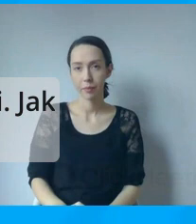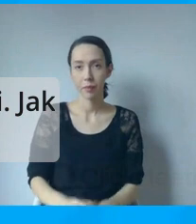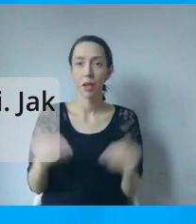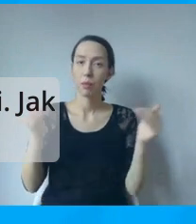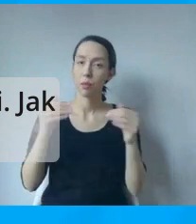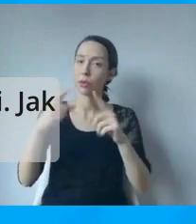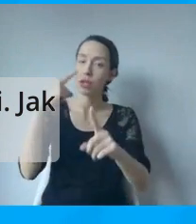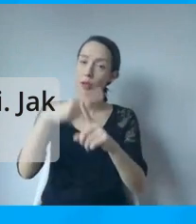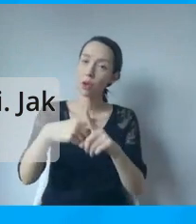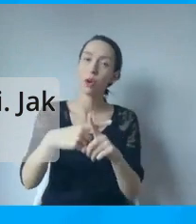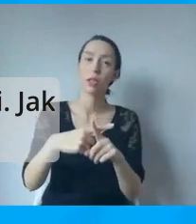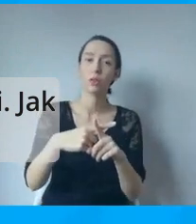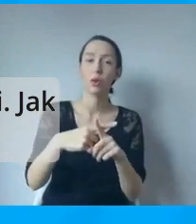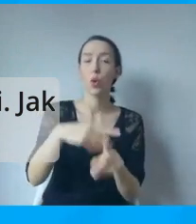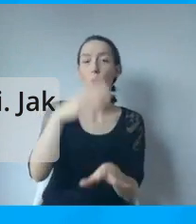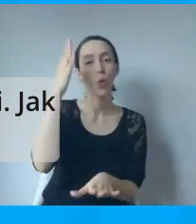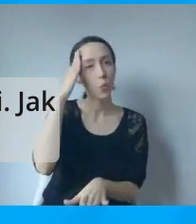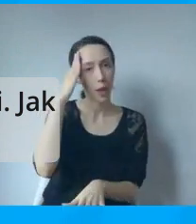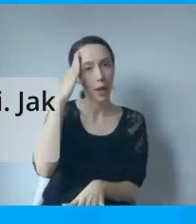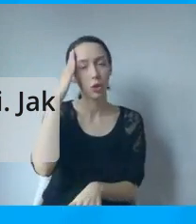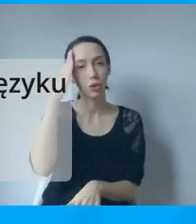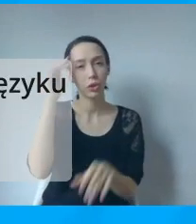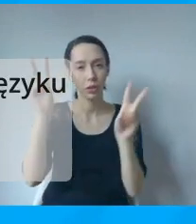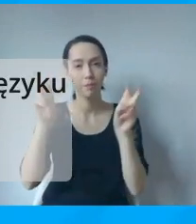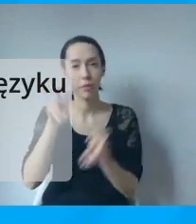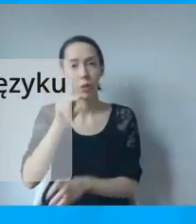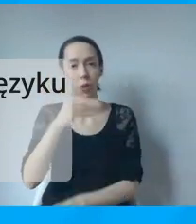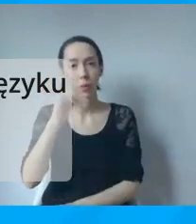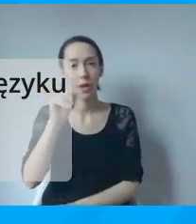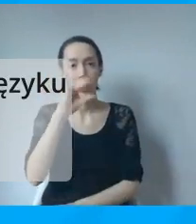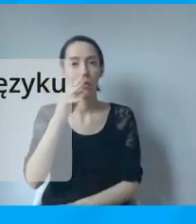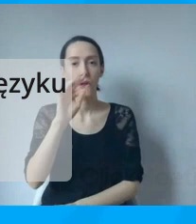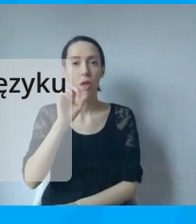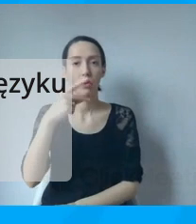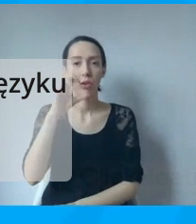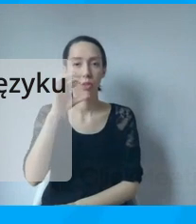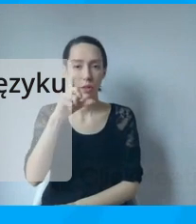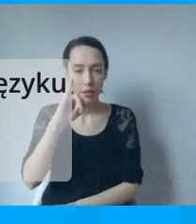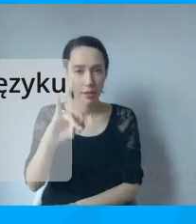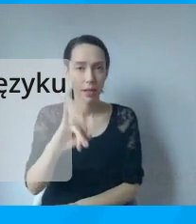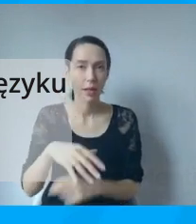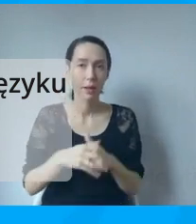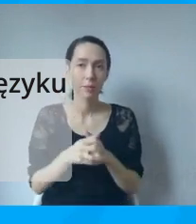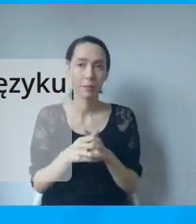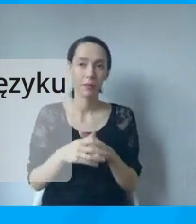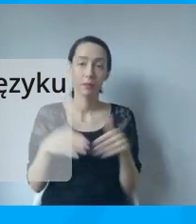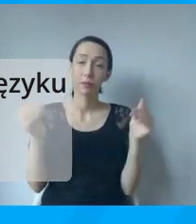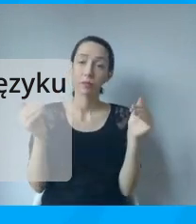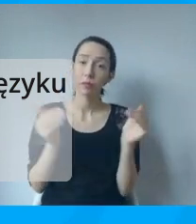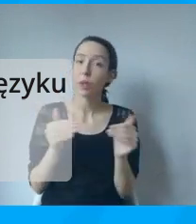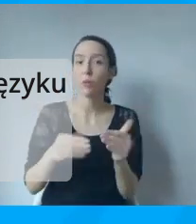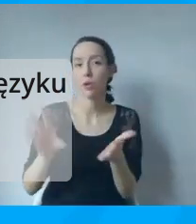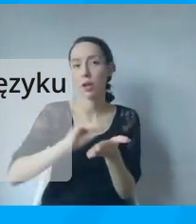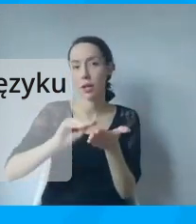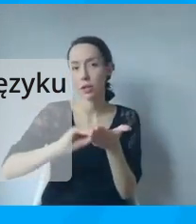też hasłowo do umiejętności, jak najbardziej. Można w podsumowaniu też napisać, dobrze posługuję się językiem